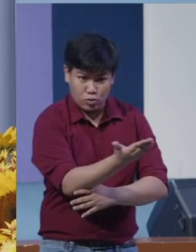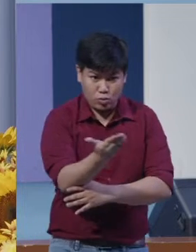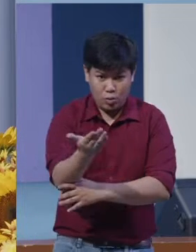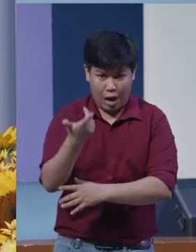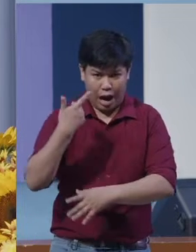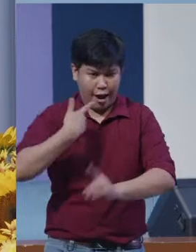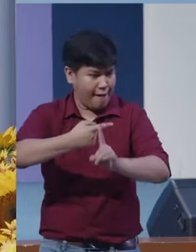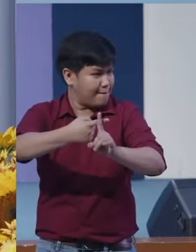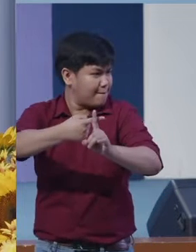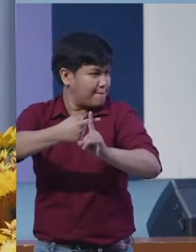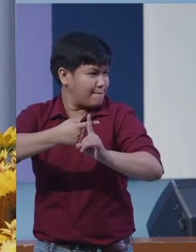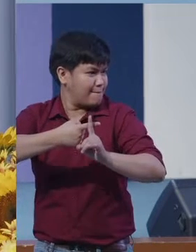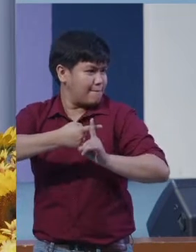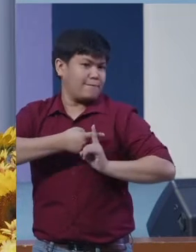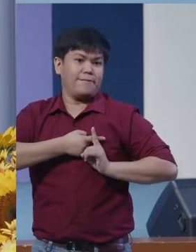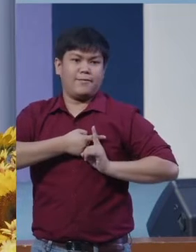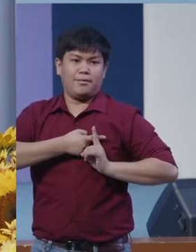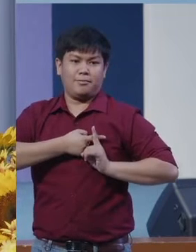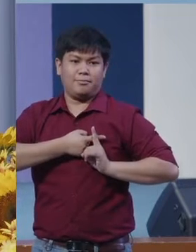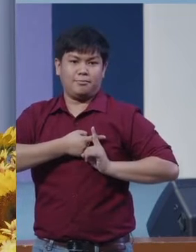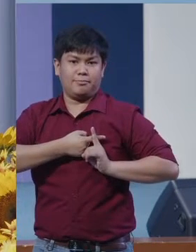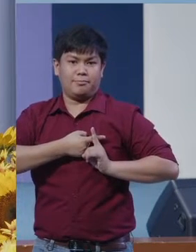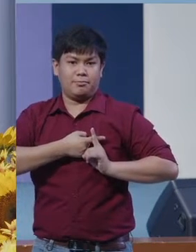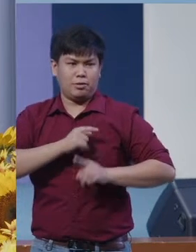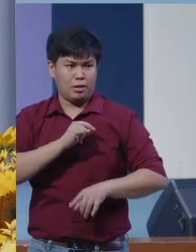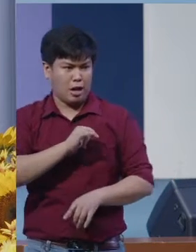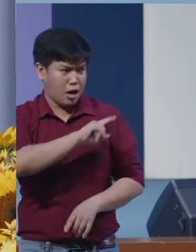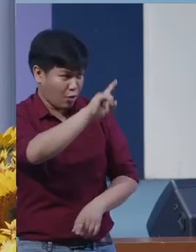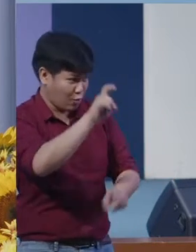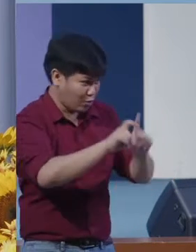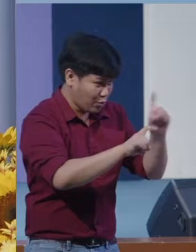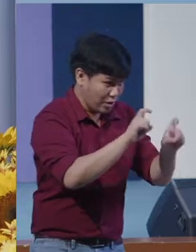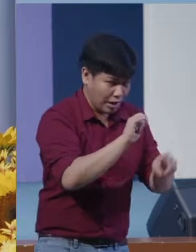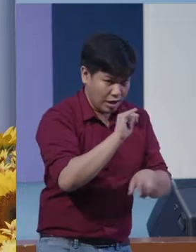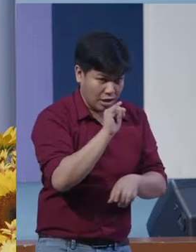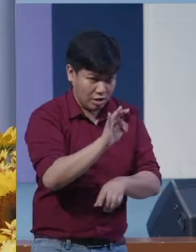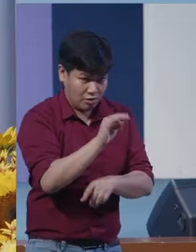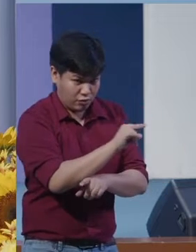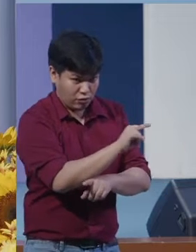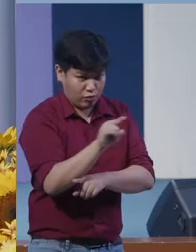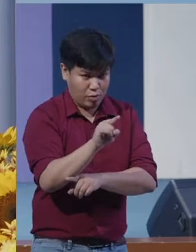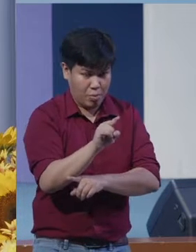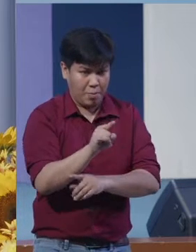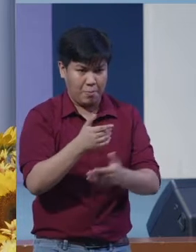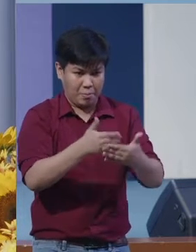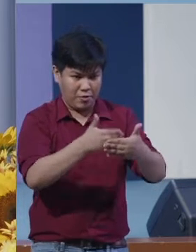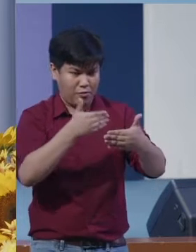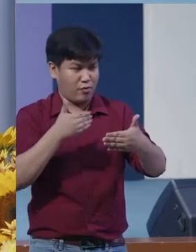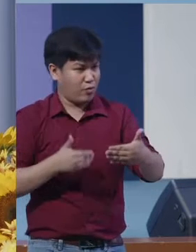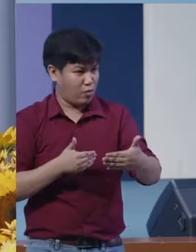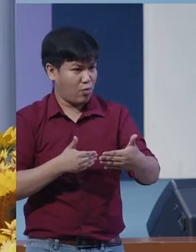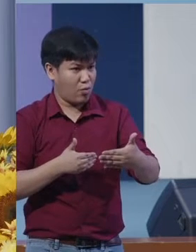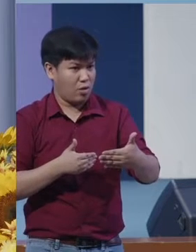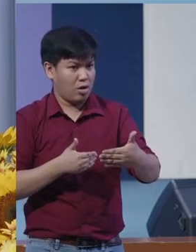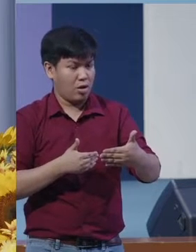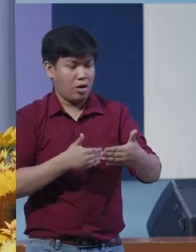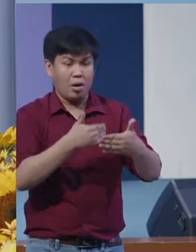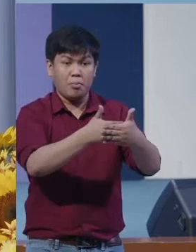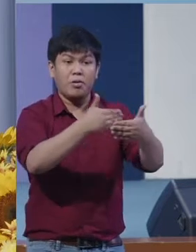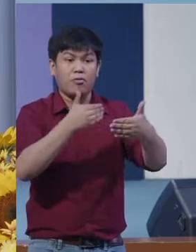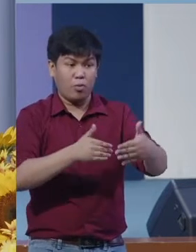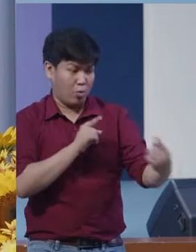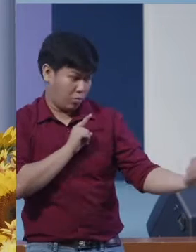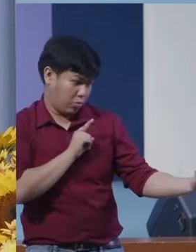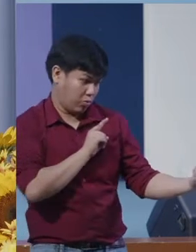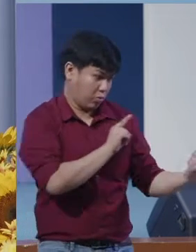wow, pastor, hindi ako yun. No? Ang ibig sabihin lang nun, bago ka magpunta, ay magpasakop ka sa Espiritu ng